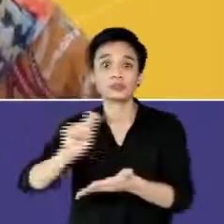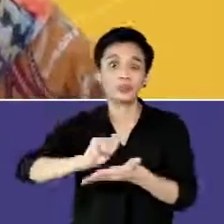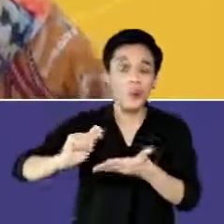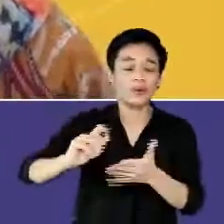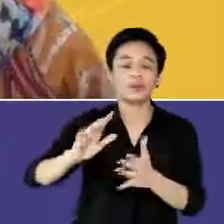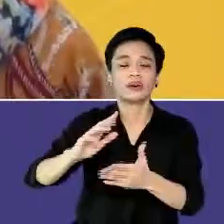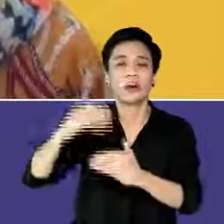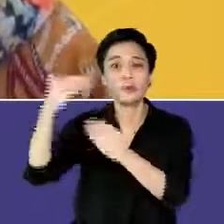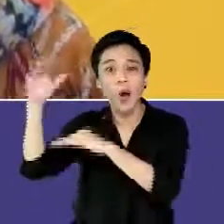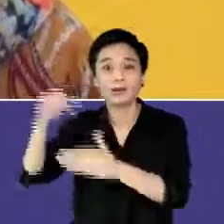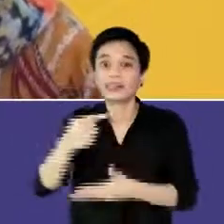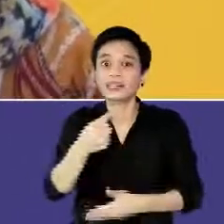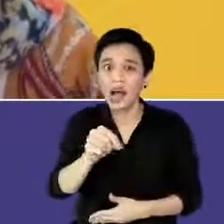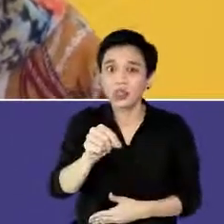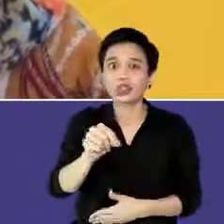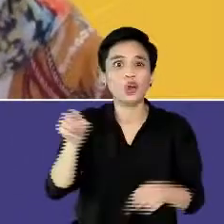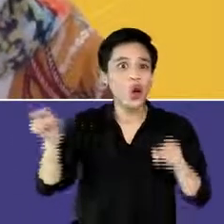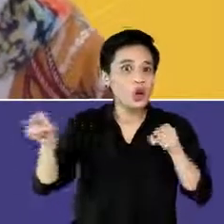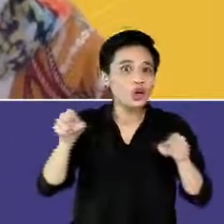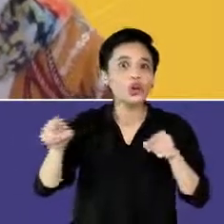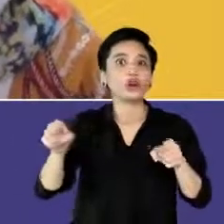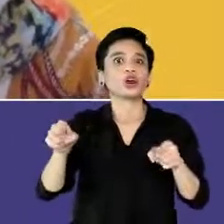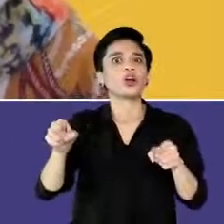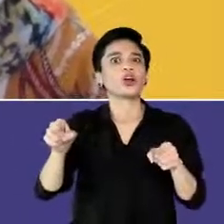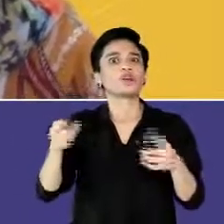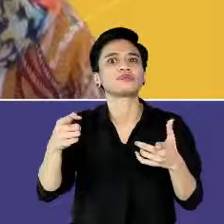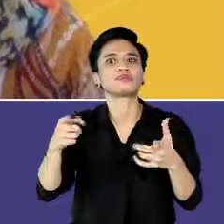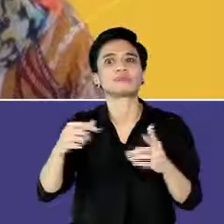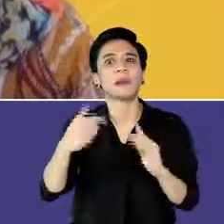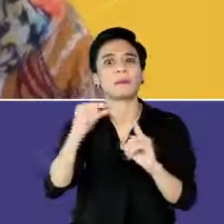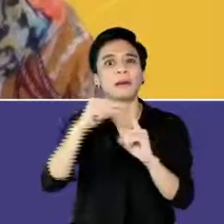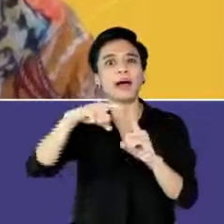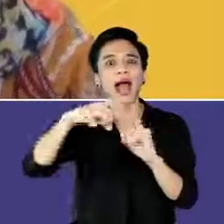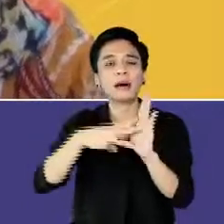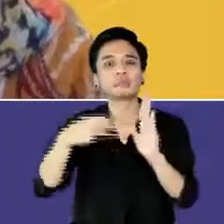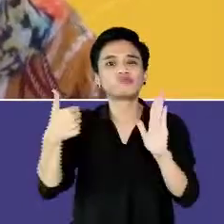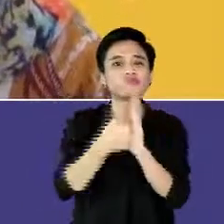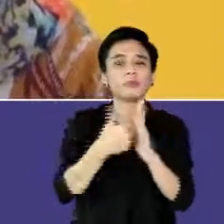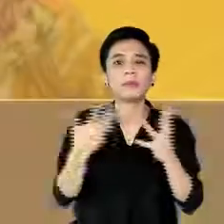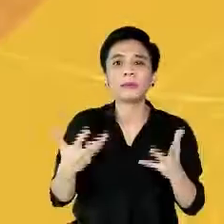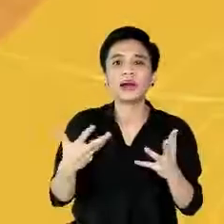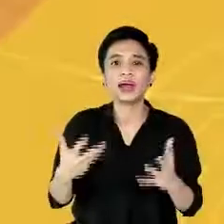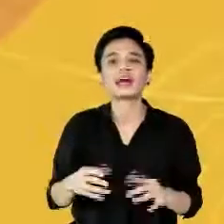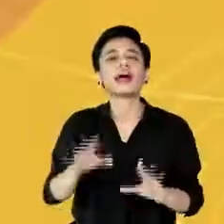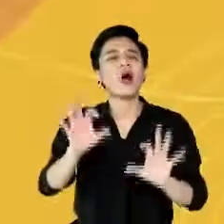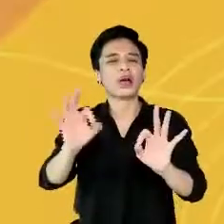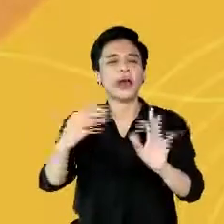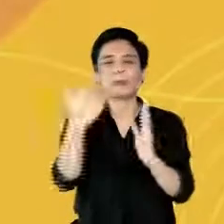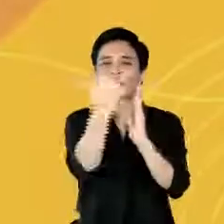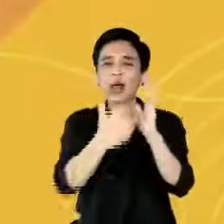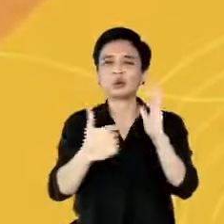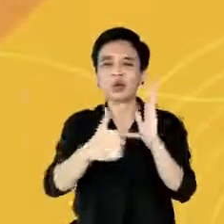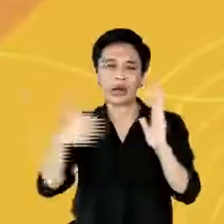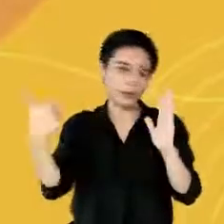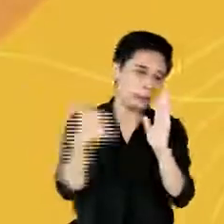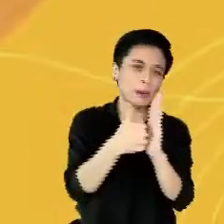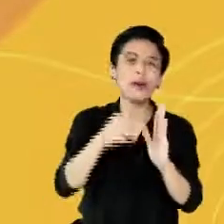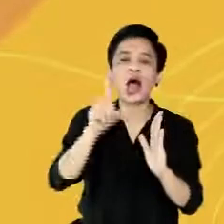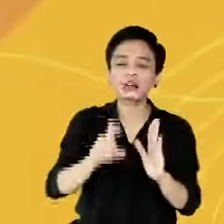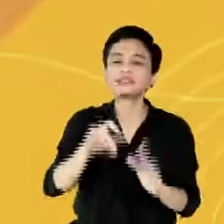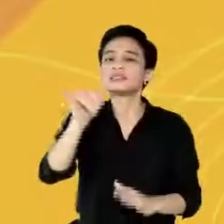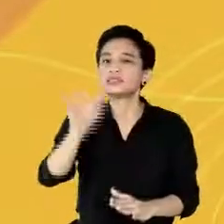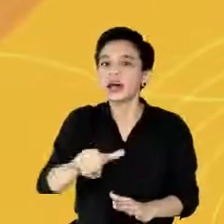umum lainnya ibu Ayo Kita tahu bersama bahwa aturan ditegakkan tentu butuh pengawasan yang ketat di